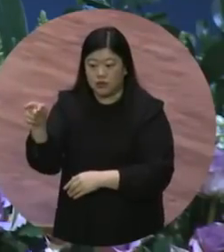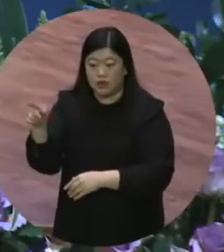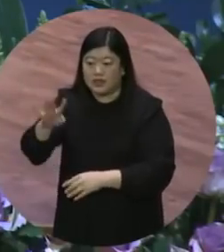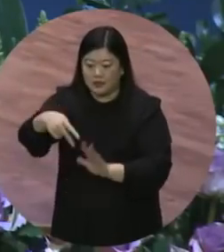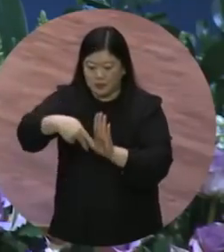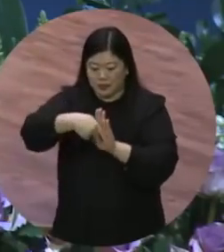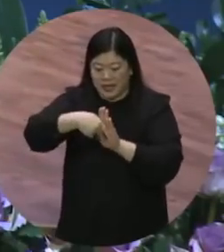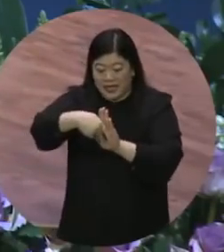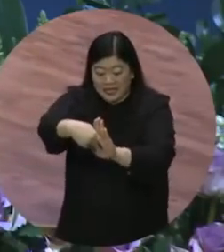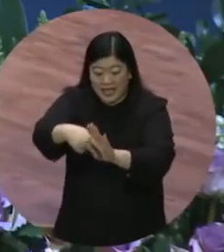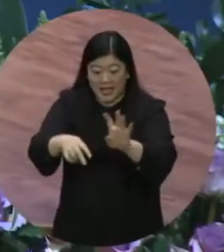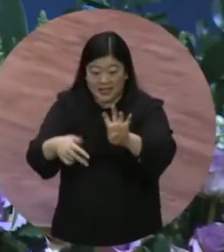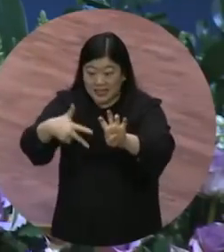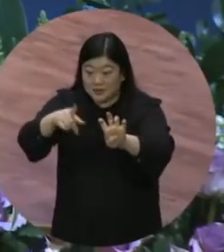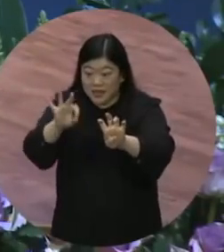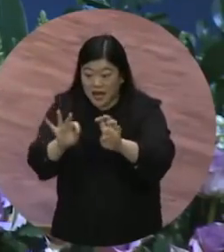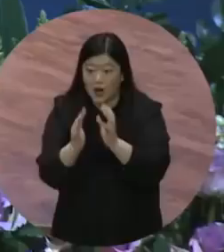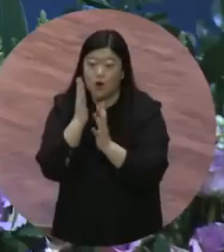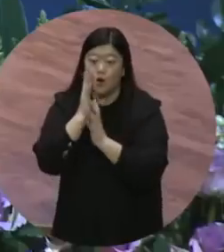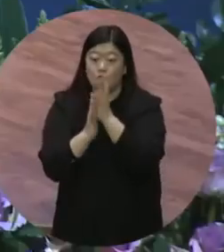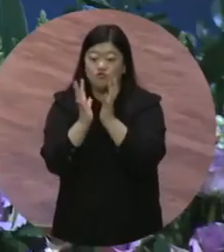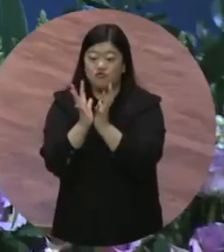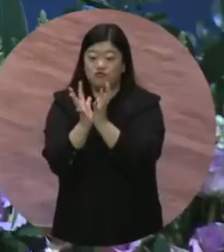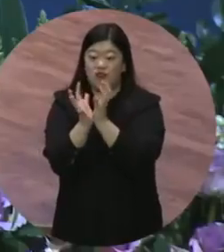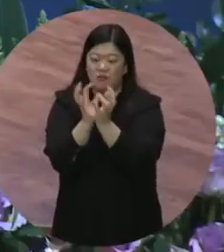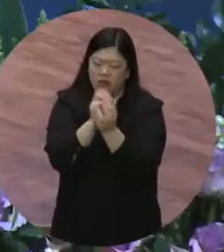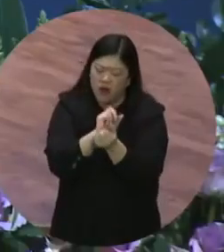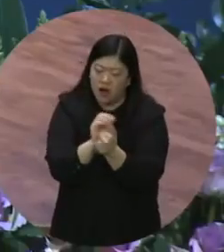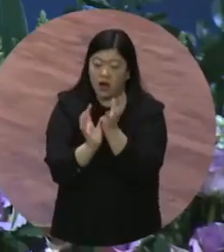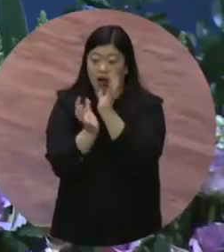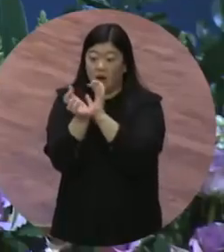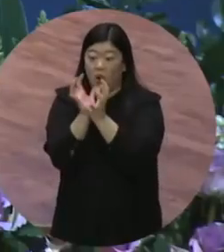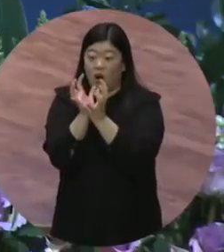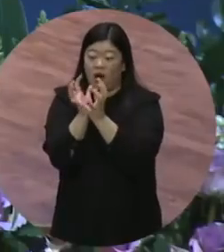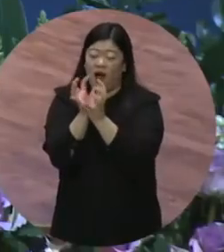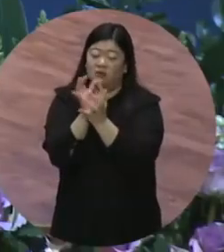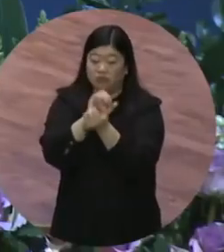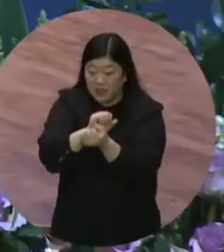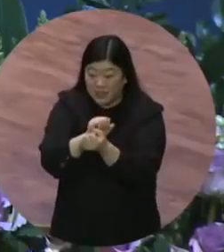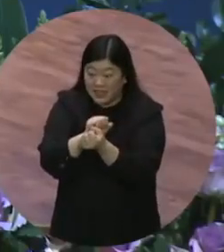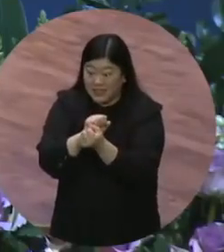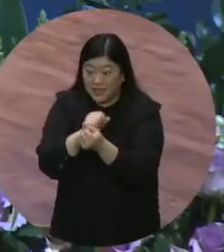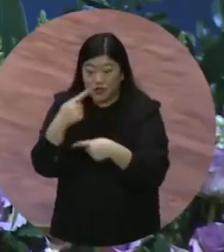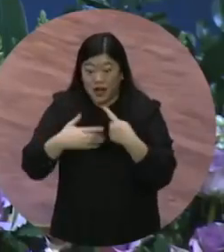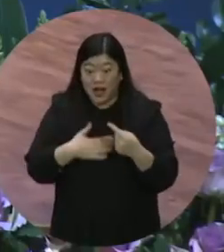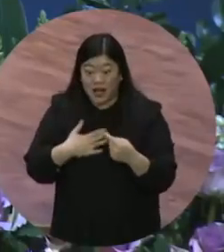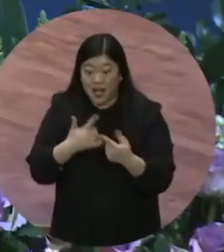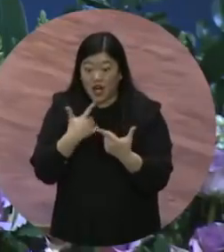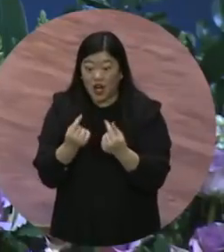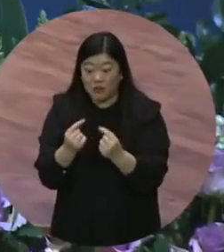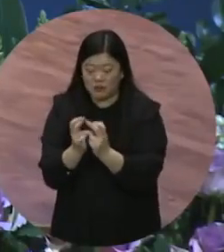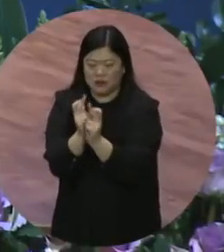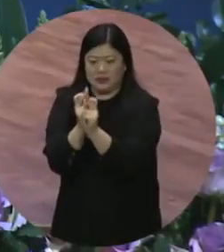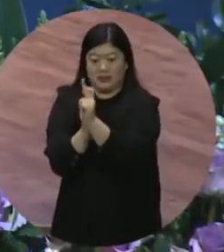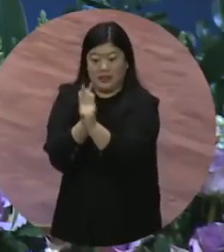보니까 풀은 마르고 꽃은 시드나. 바로 동쪽을 보면서 이사야 선지자가 했던 메시지야.